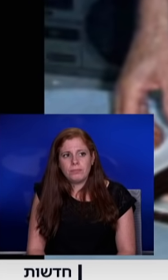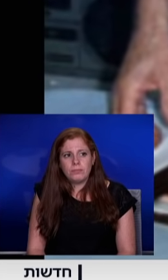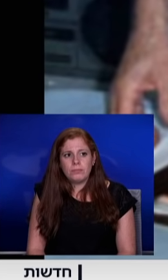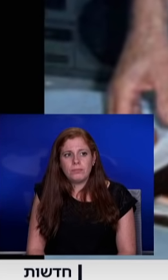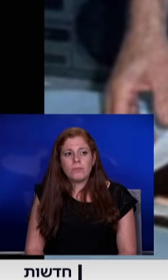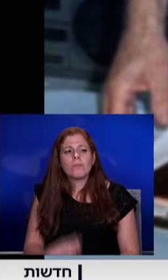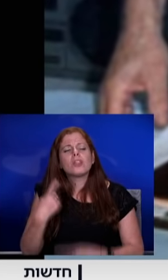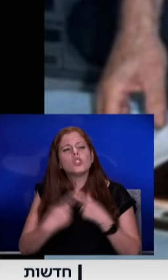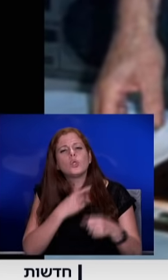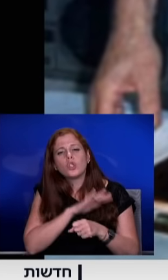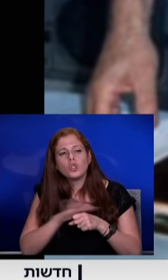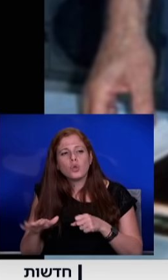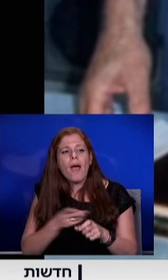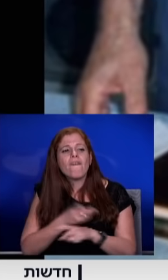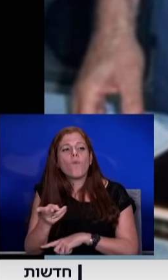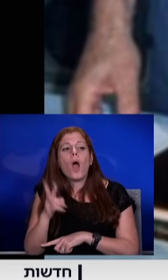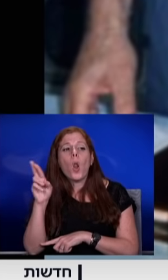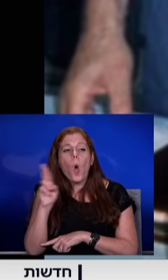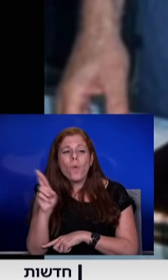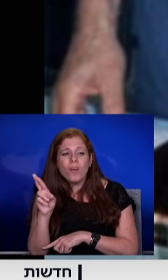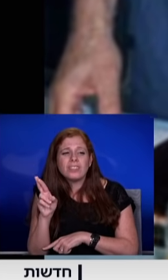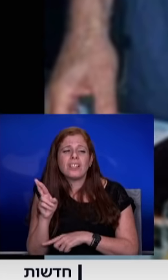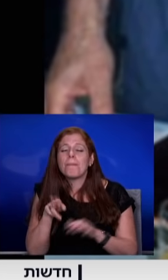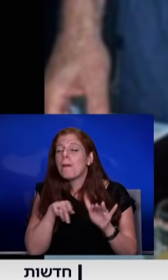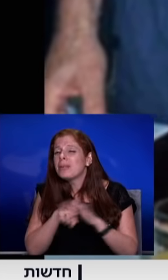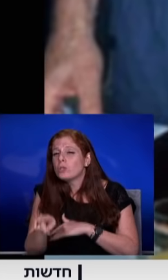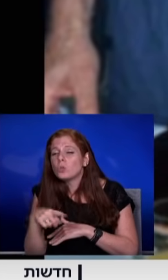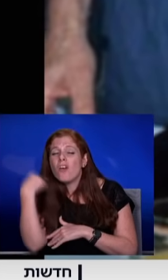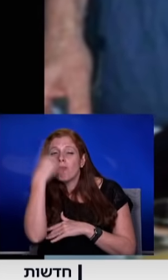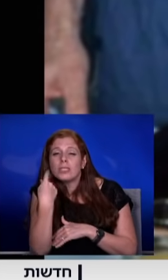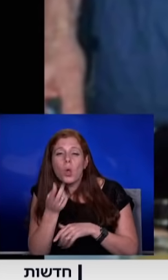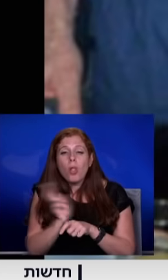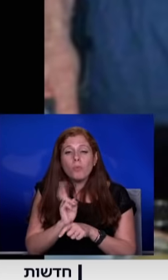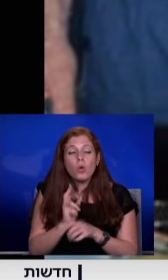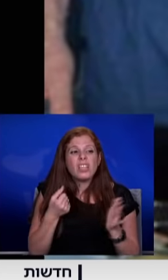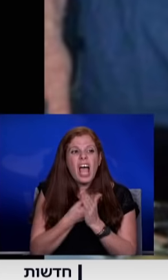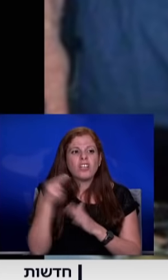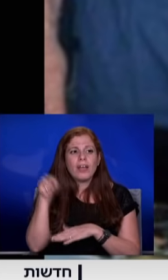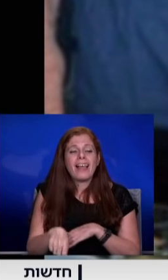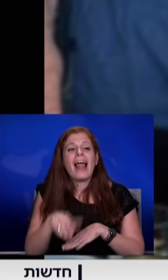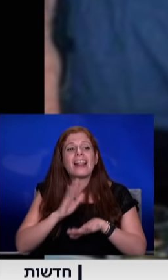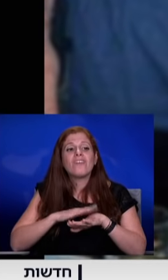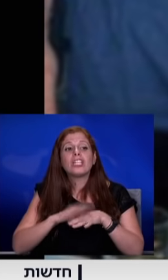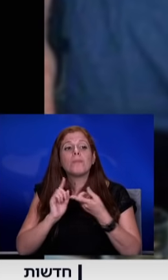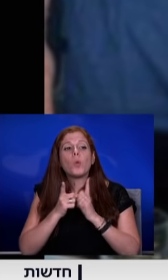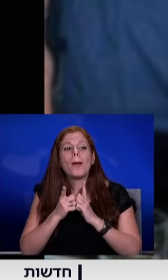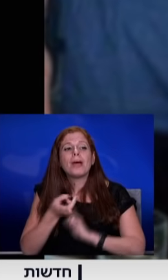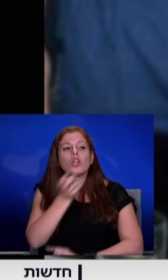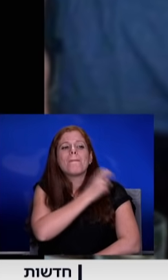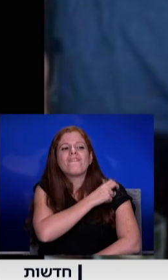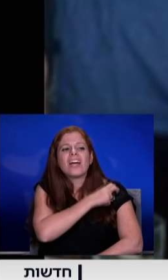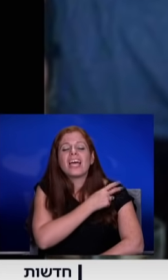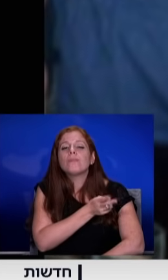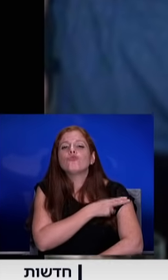שנות השואה עברו על רופאייזן במנוסה ובזהויות בדויות, עד שהתגלגל לתפקיד מתורגמן של מפקד משטרה גרמני